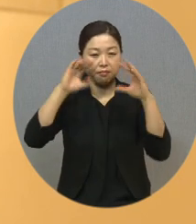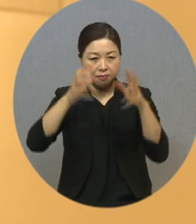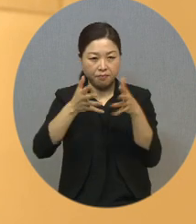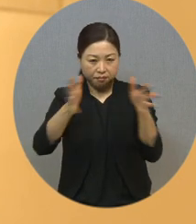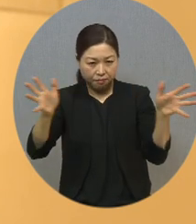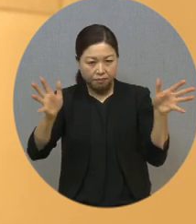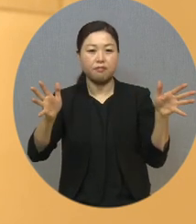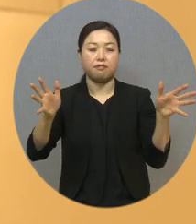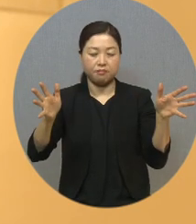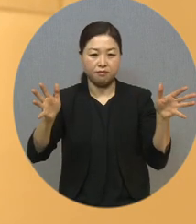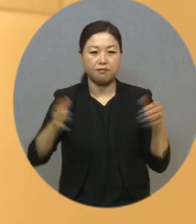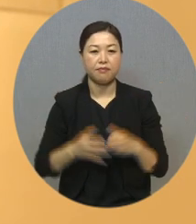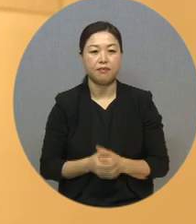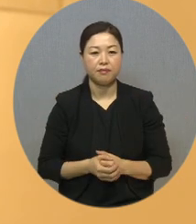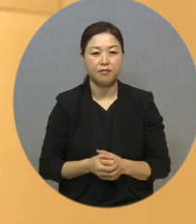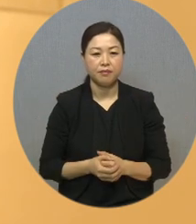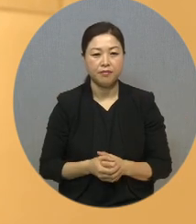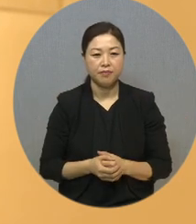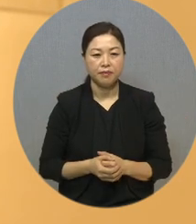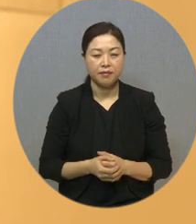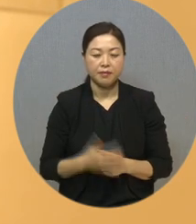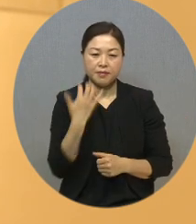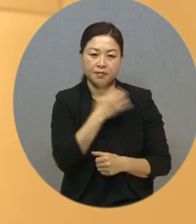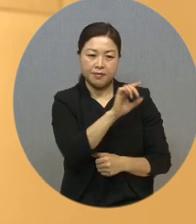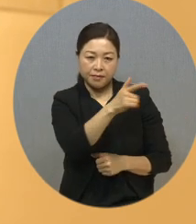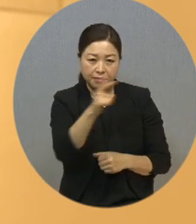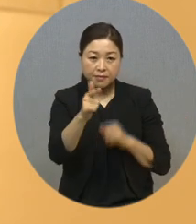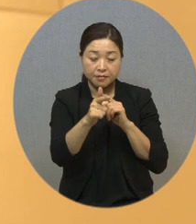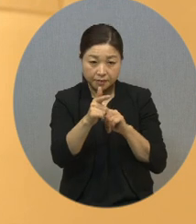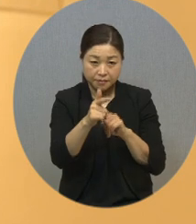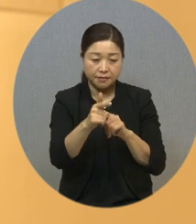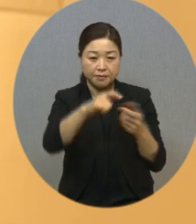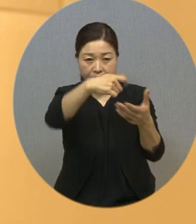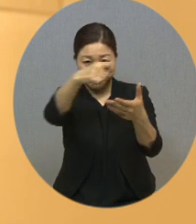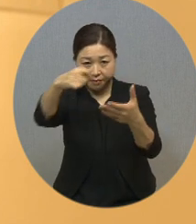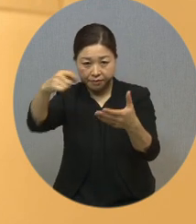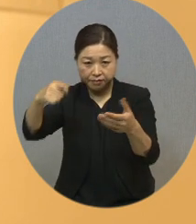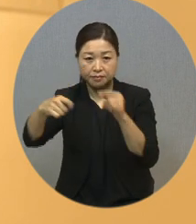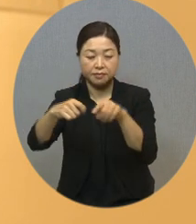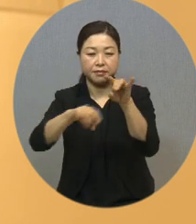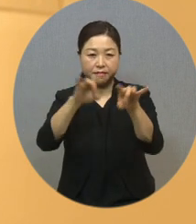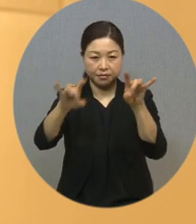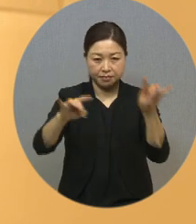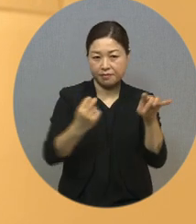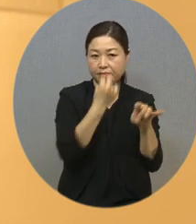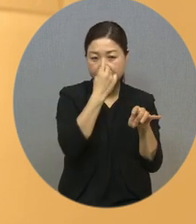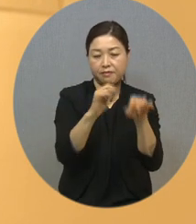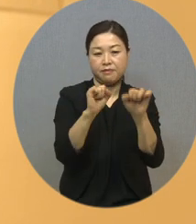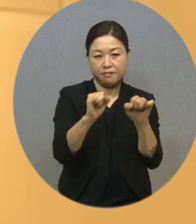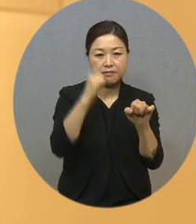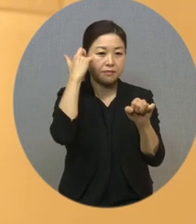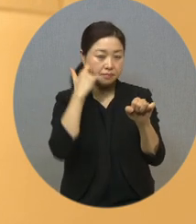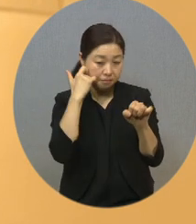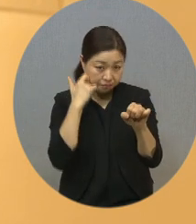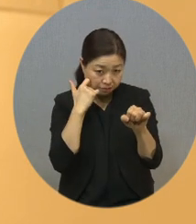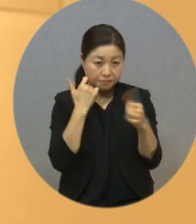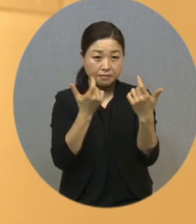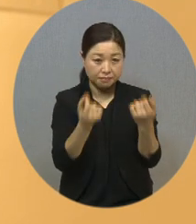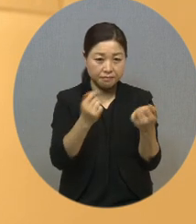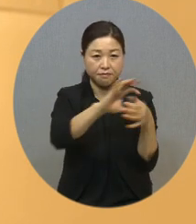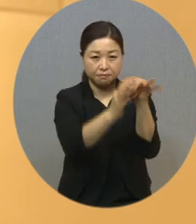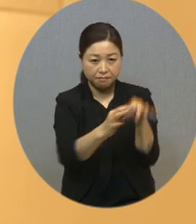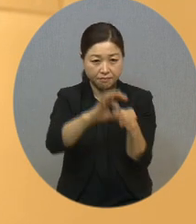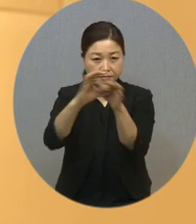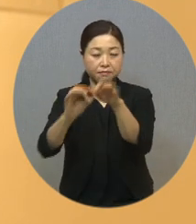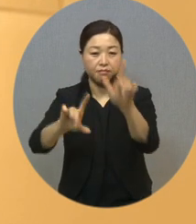확장합니다. 다채로운 색감으로 어우러진 물감들이 각각의 생명체가 되어 유기적으로 어우러지는